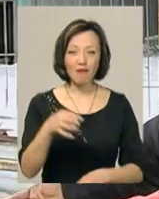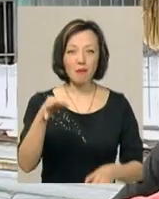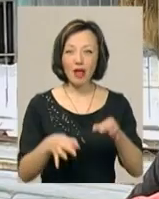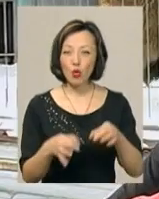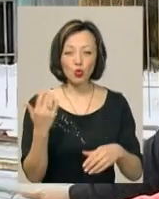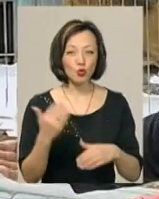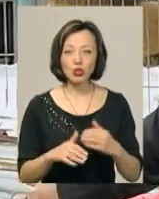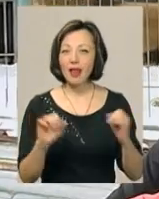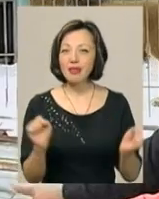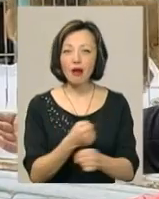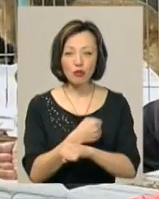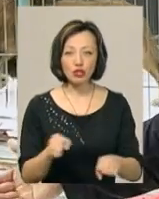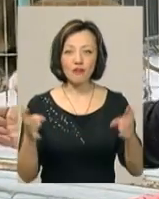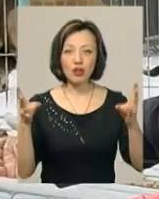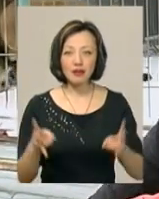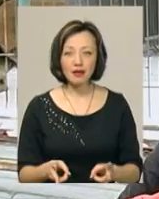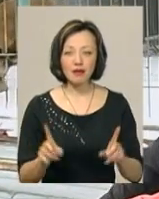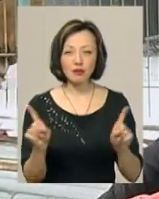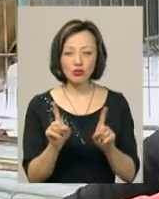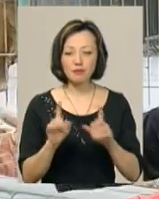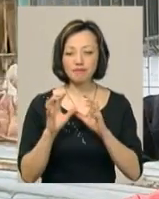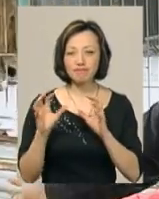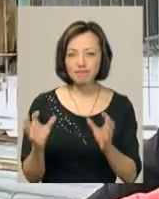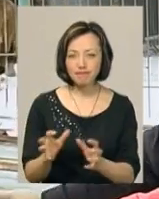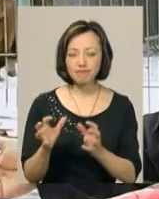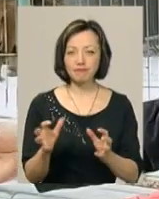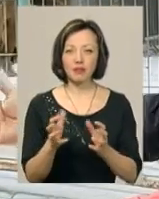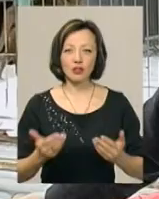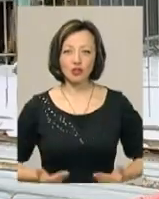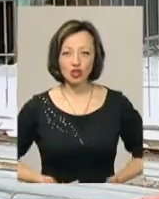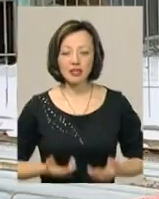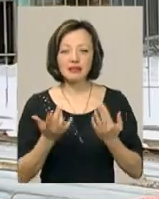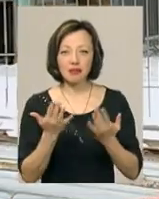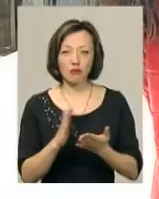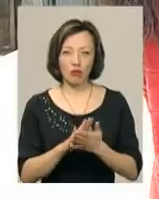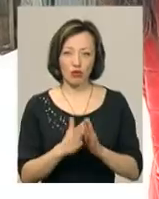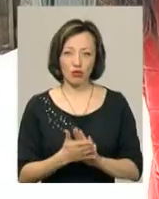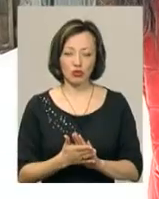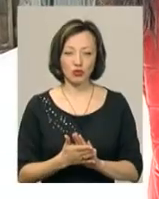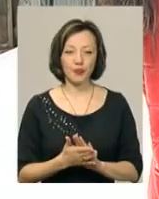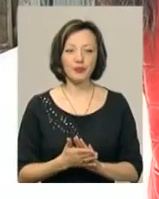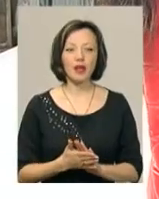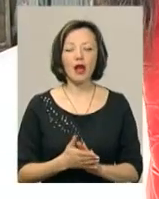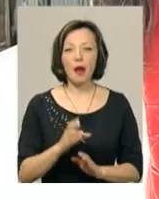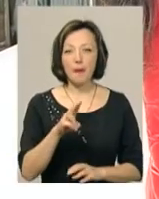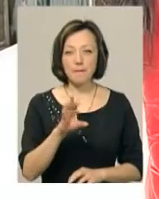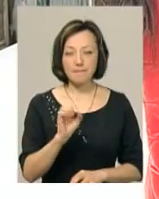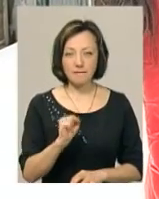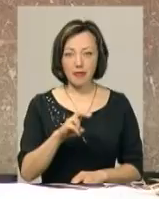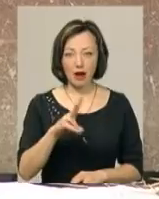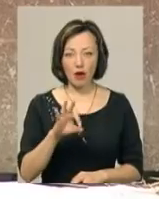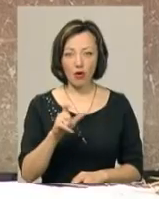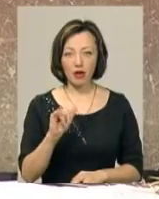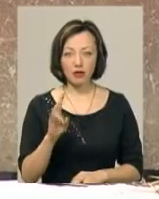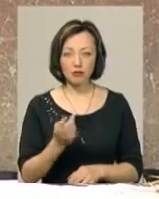вже неможливо. Їх треба десь, щоб вони зберігалися, ну, жили, скільки їм положено прожити. Сергій Пальохін більше року шукав нове місце